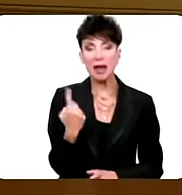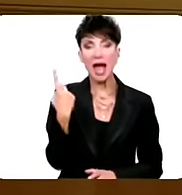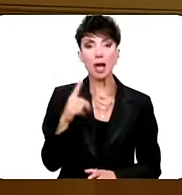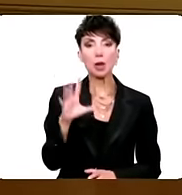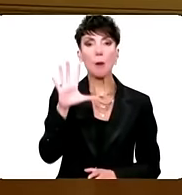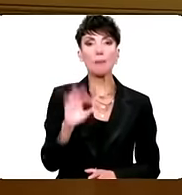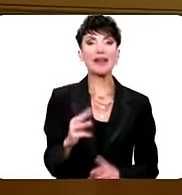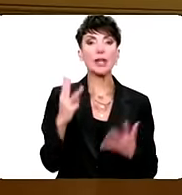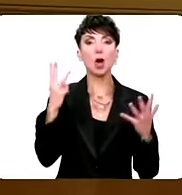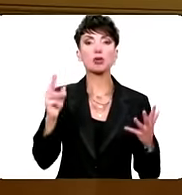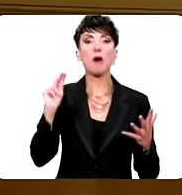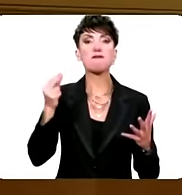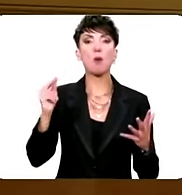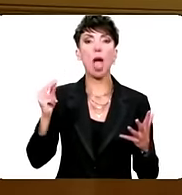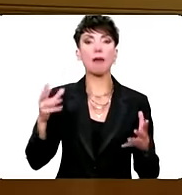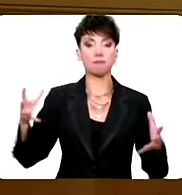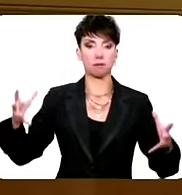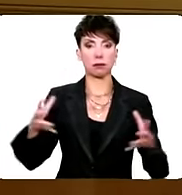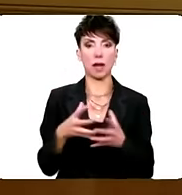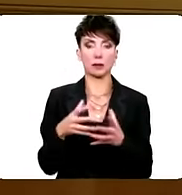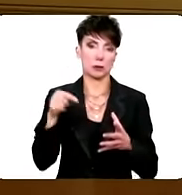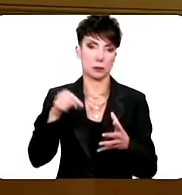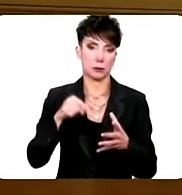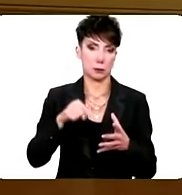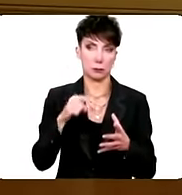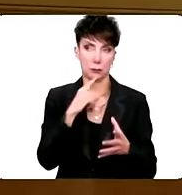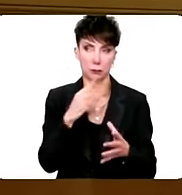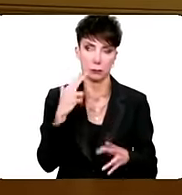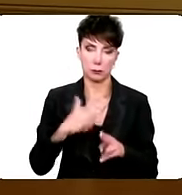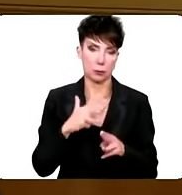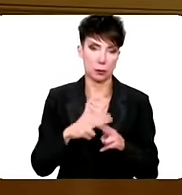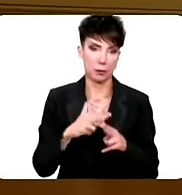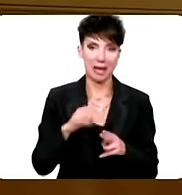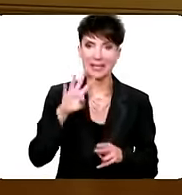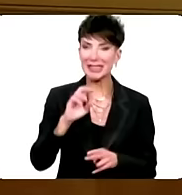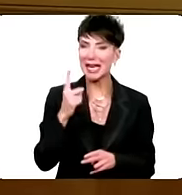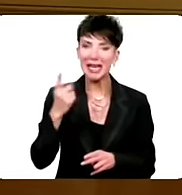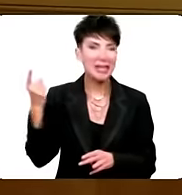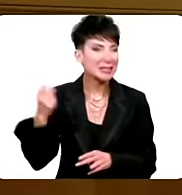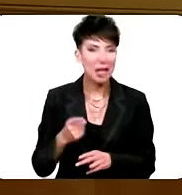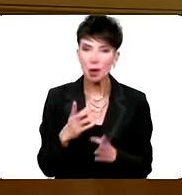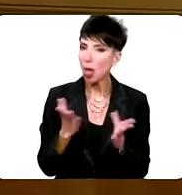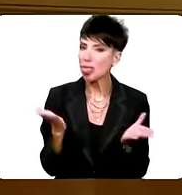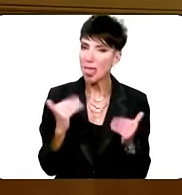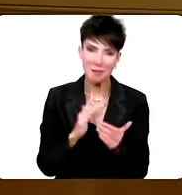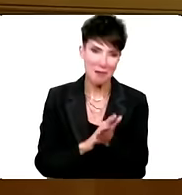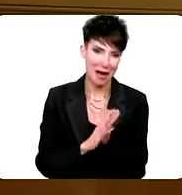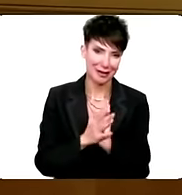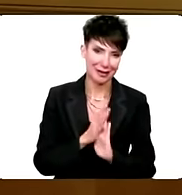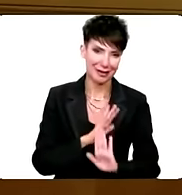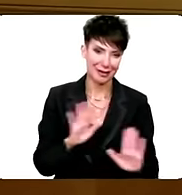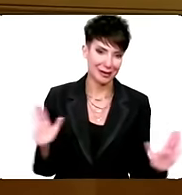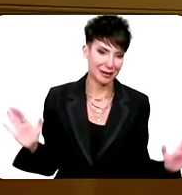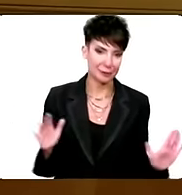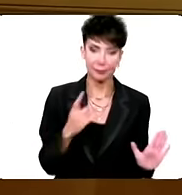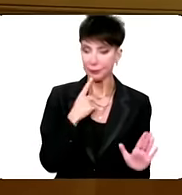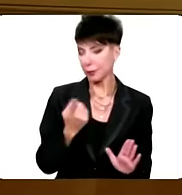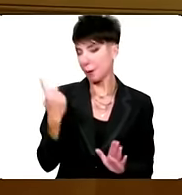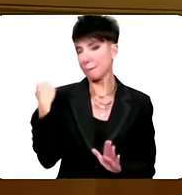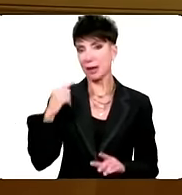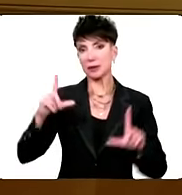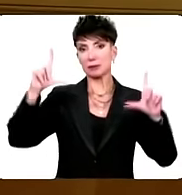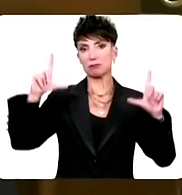πλειοψηφία. Αυτό το 41% δεν υπάρχει πια σήμερα. Και αυτό μπορεί να είναι ανακουφιστικό, ξέρετε.